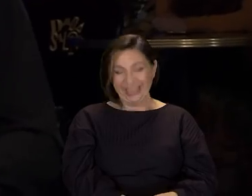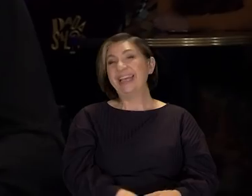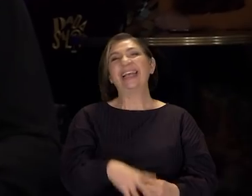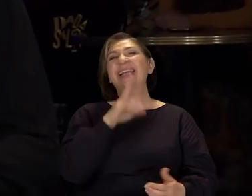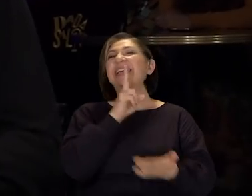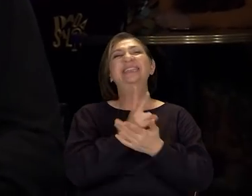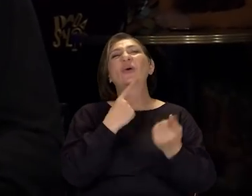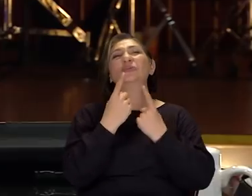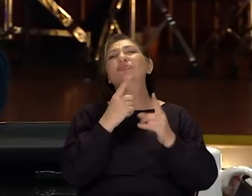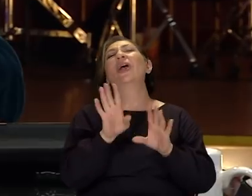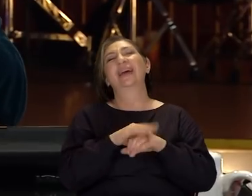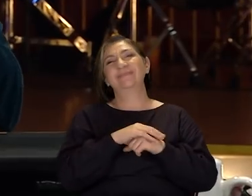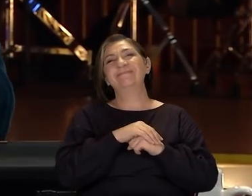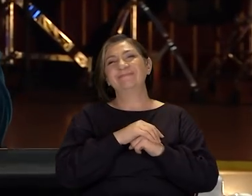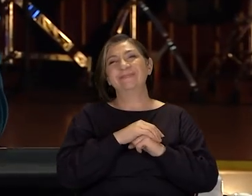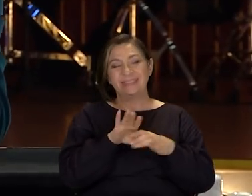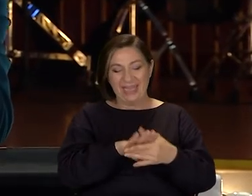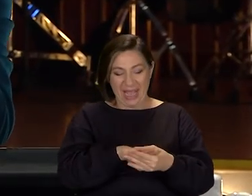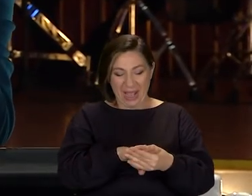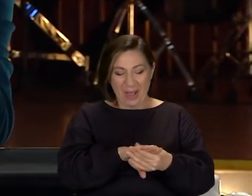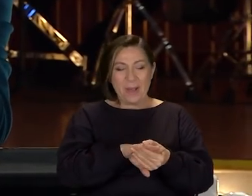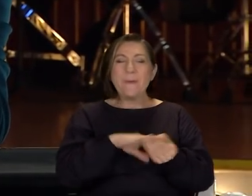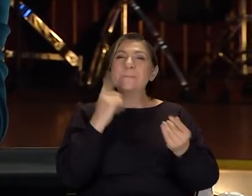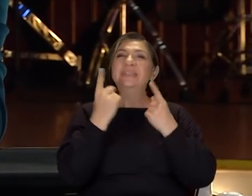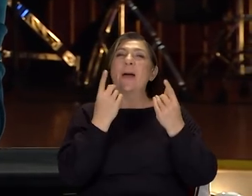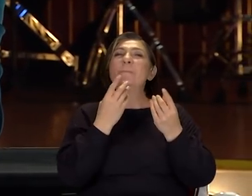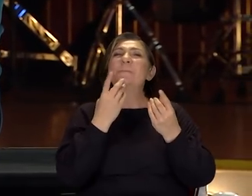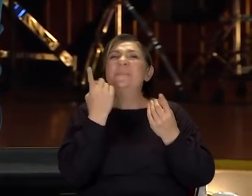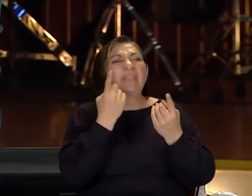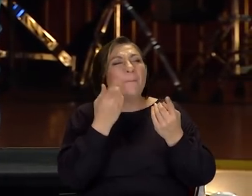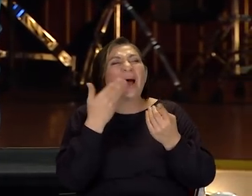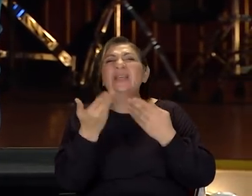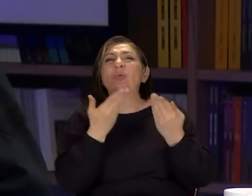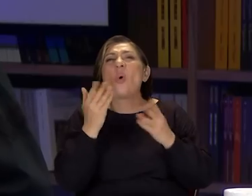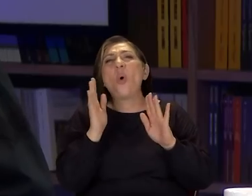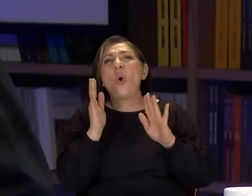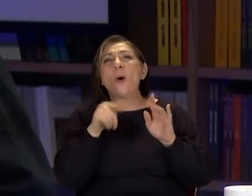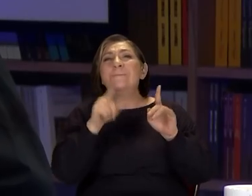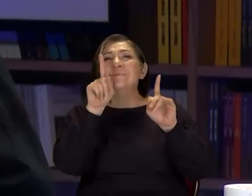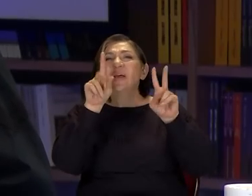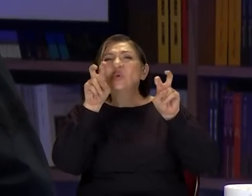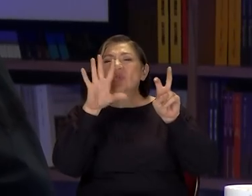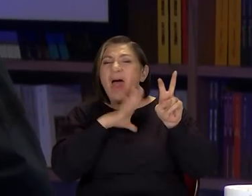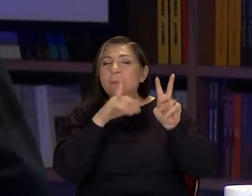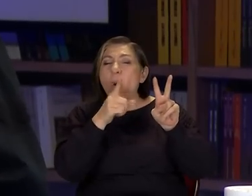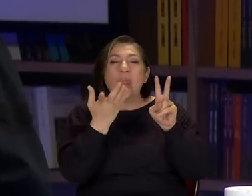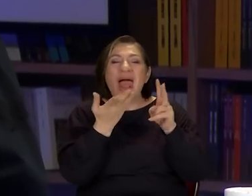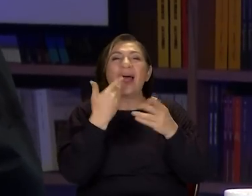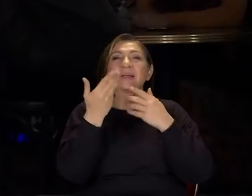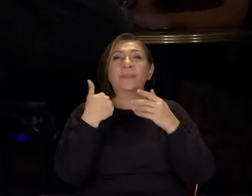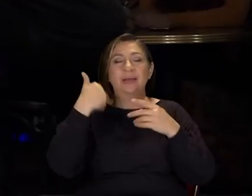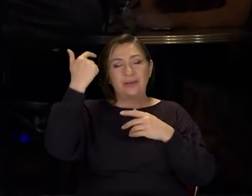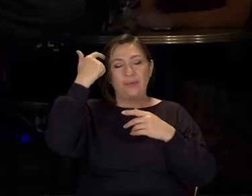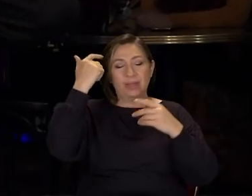Zannetmiyorum. Kesinlikle konuşmuyorlar. Kesinlikle bir şeyden bahsediyorlar. Bir şeyden bahsediyorlar. Ortada bir konu var ama etrafına yani dönüyorlar. Ben